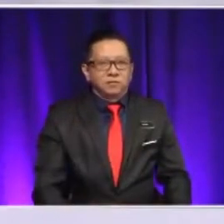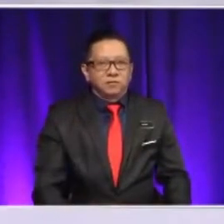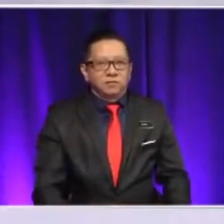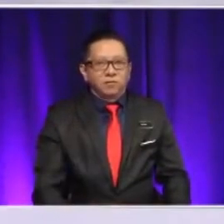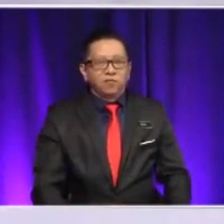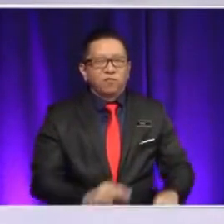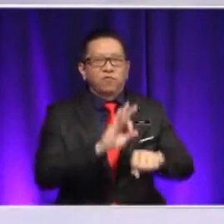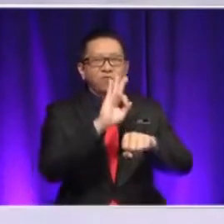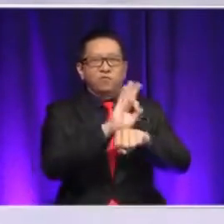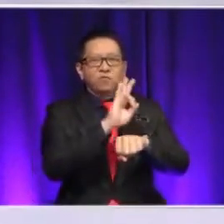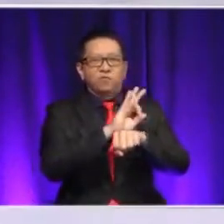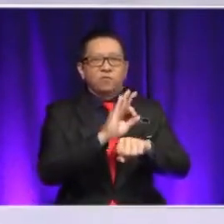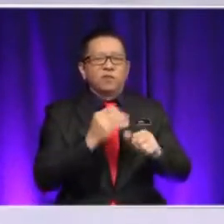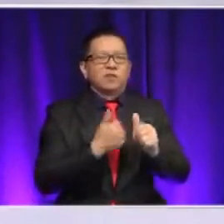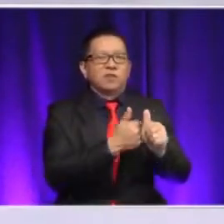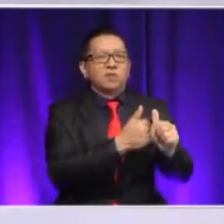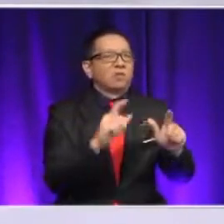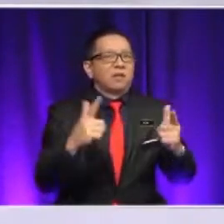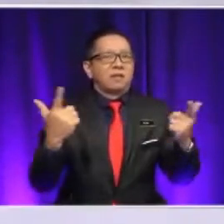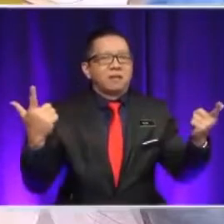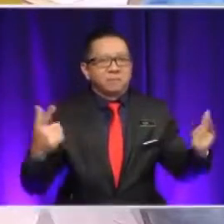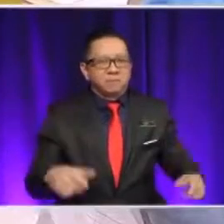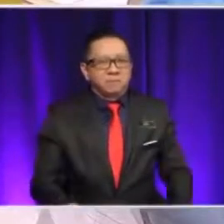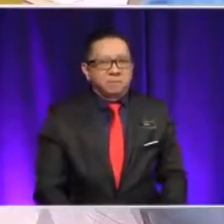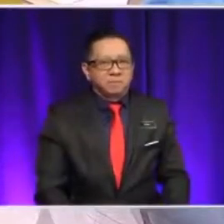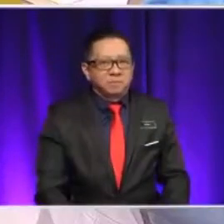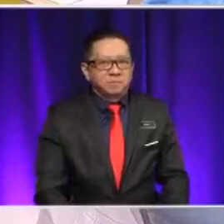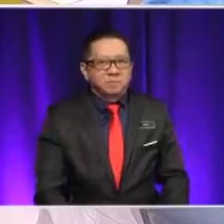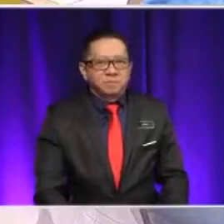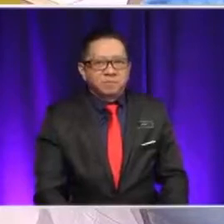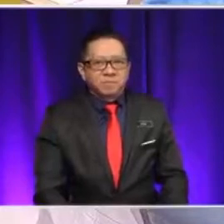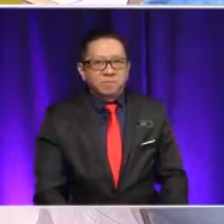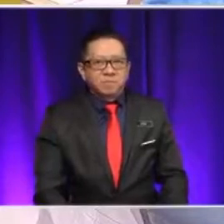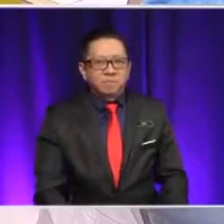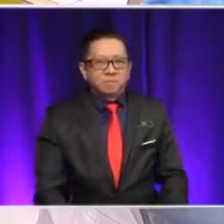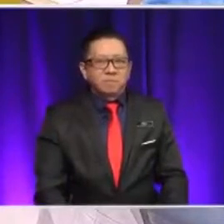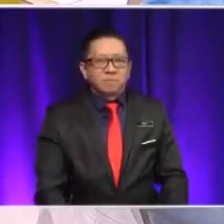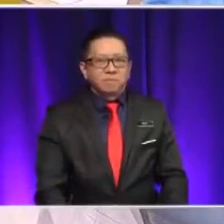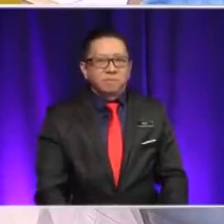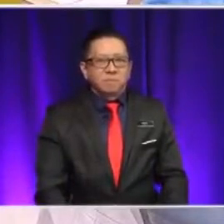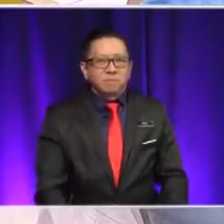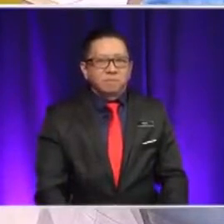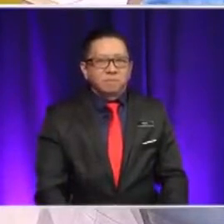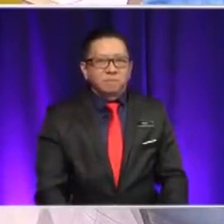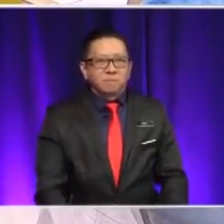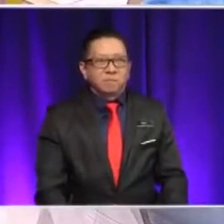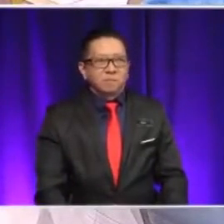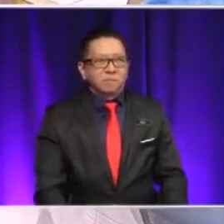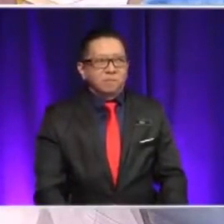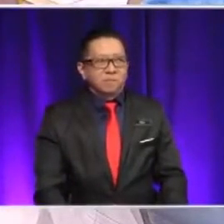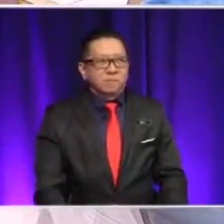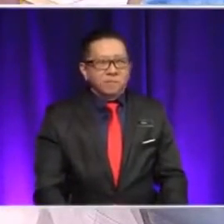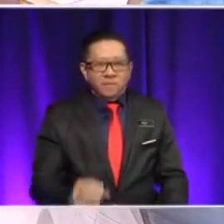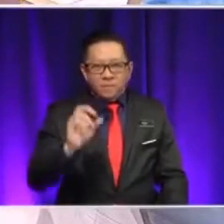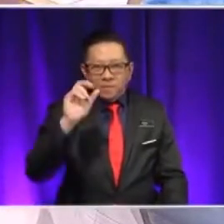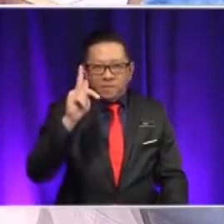halus-halus nih ke kuali yang CBS lace dua minggu sekali hah